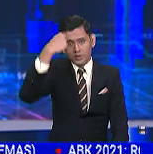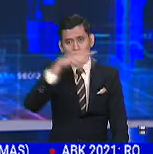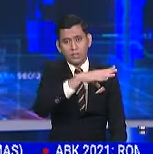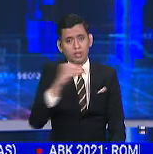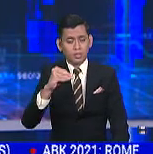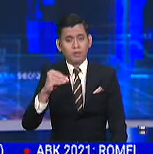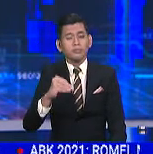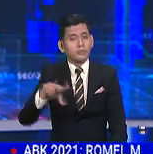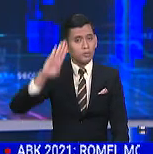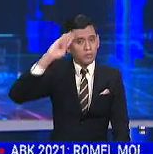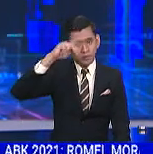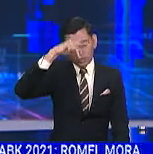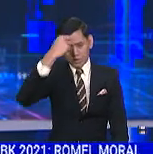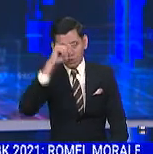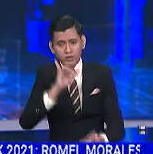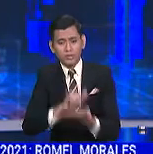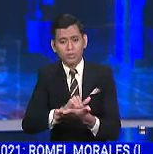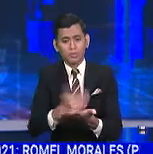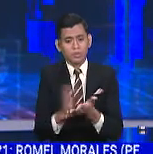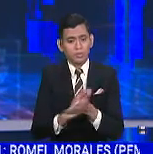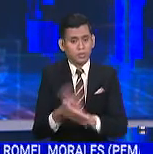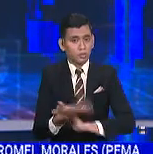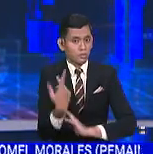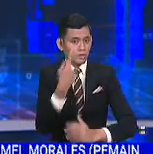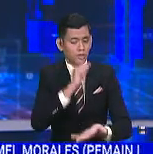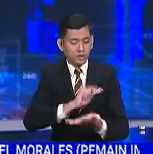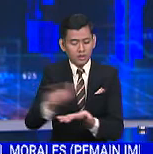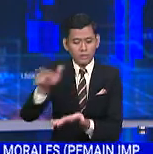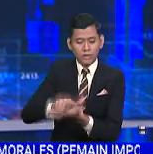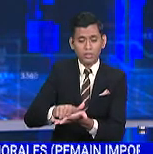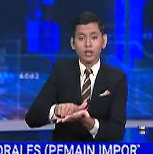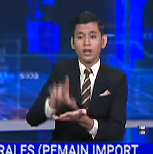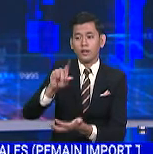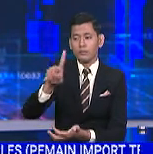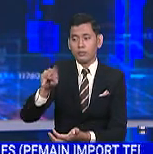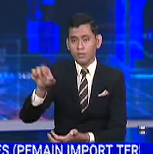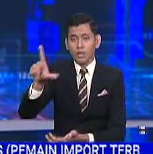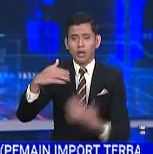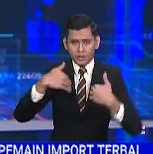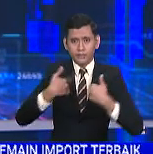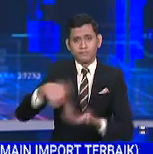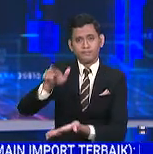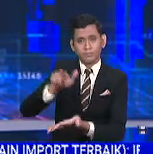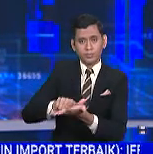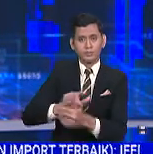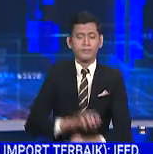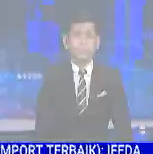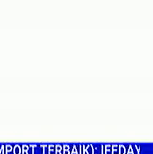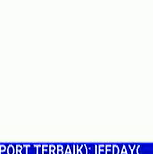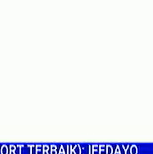Putra iaitu Teraju selaku sekretariat utama. Wartawan Amirul Aizad Muhammad Syafi'i ada laporannya.